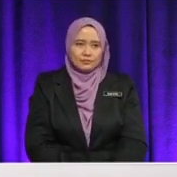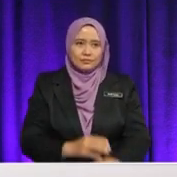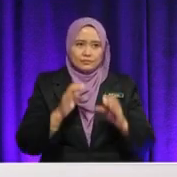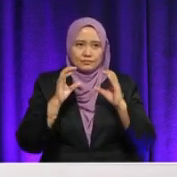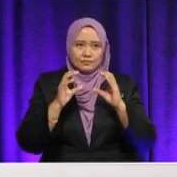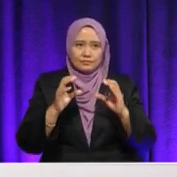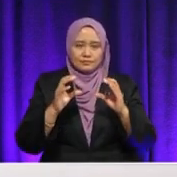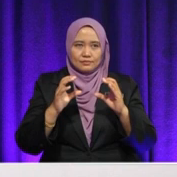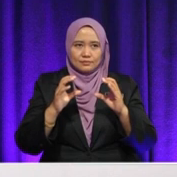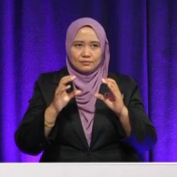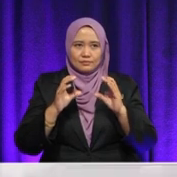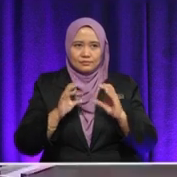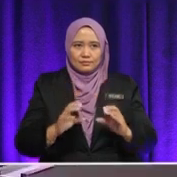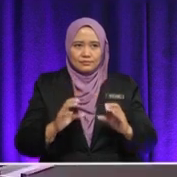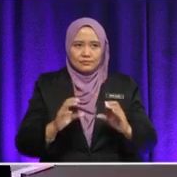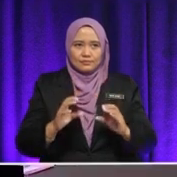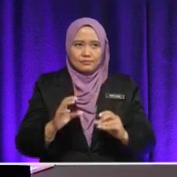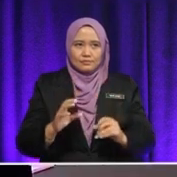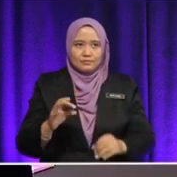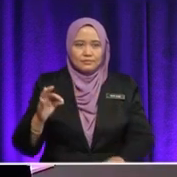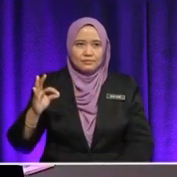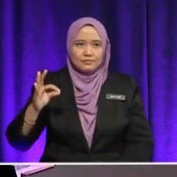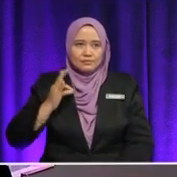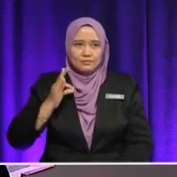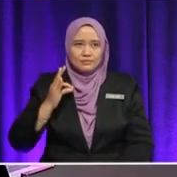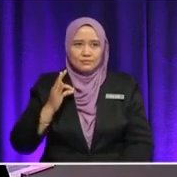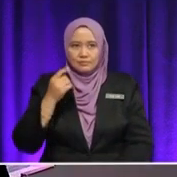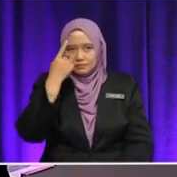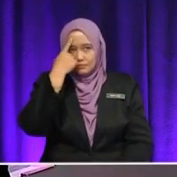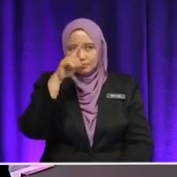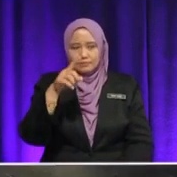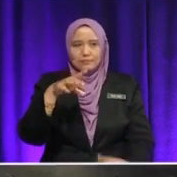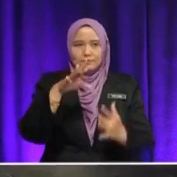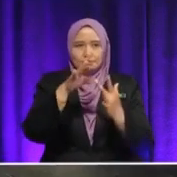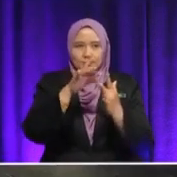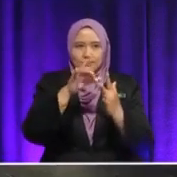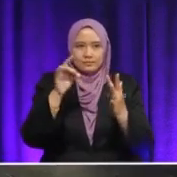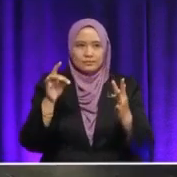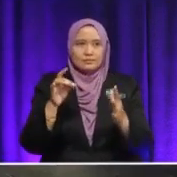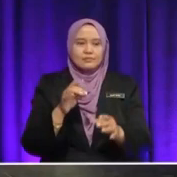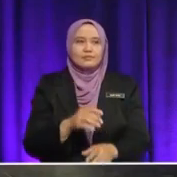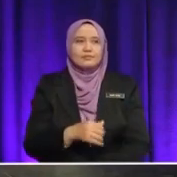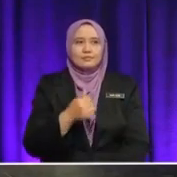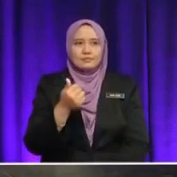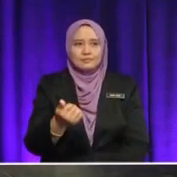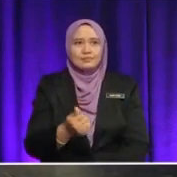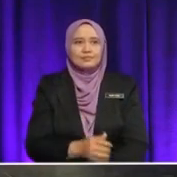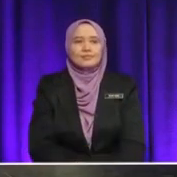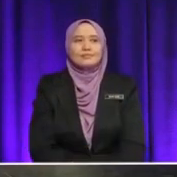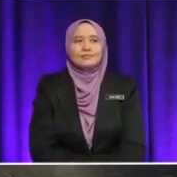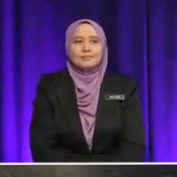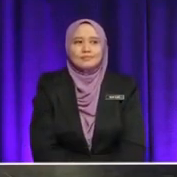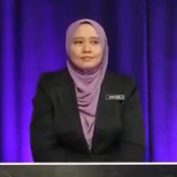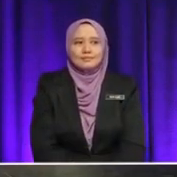utama kita lihat sapoy anak Coba jawab anda sebagai penghuni Khodijah keliru lihat betul fast